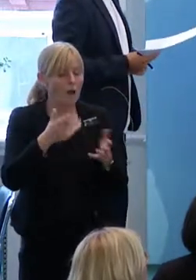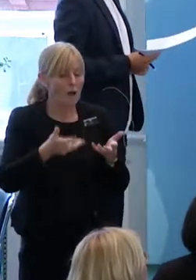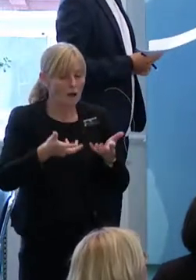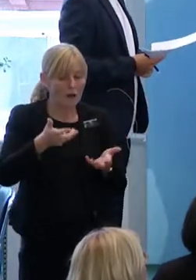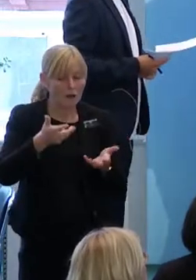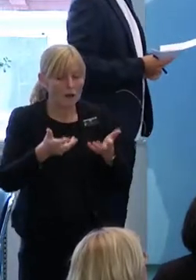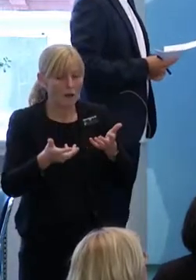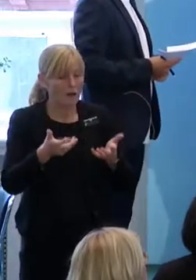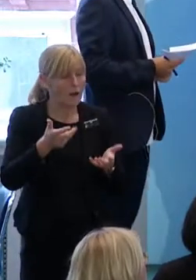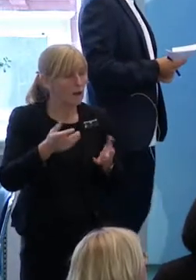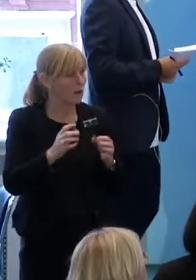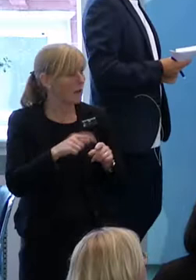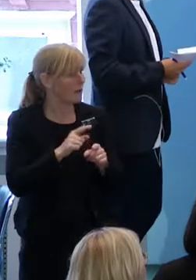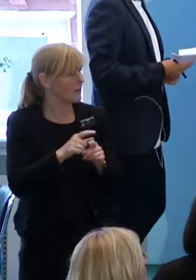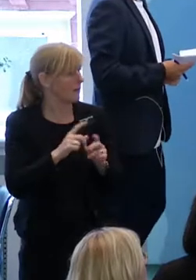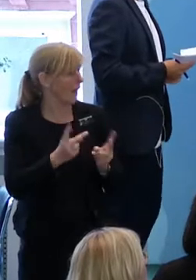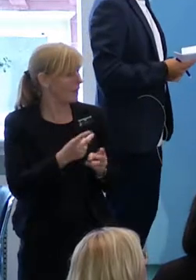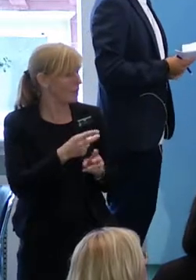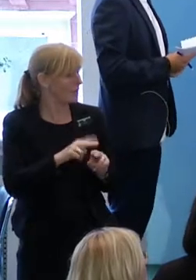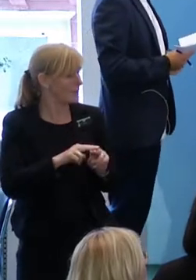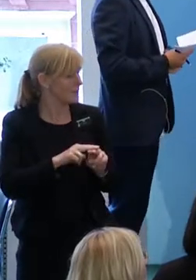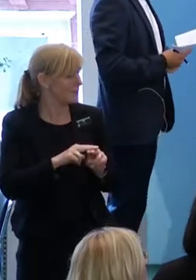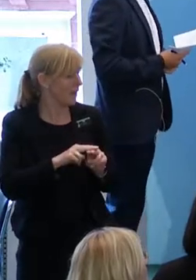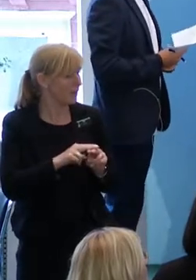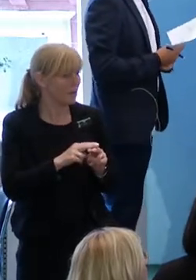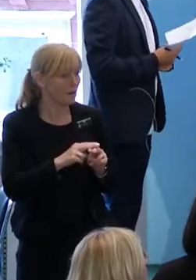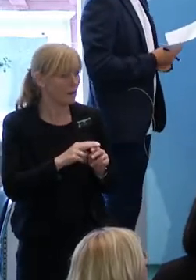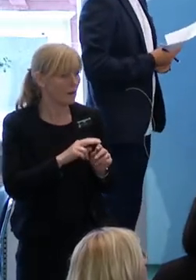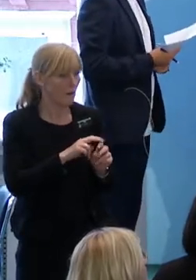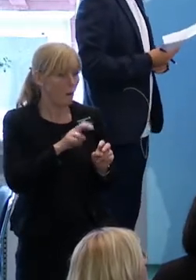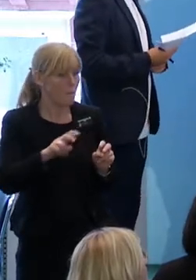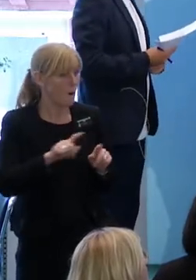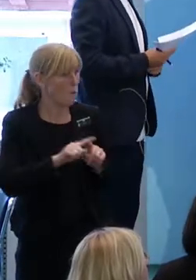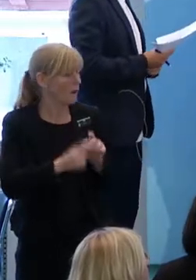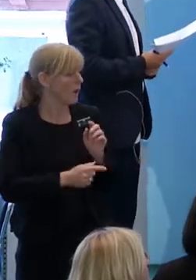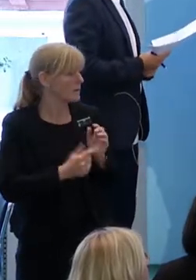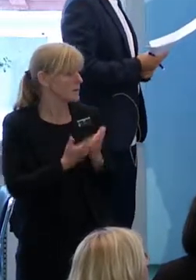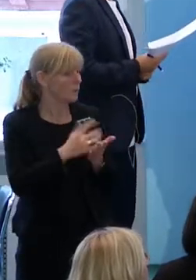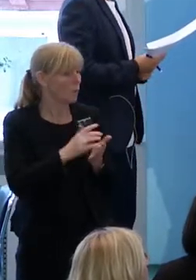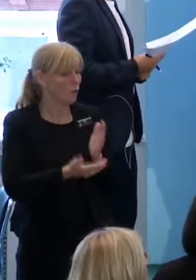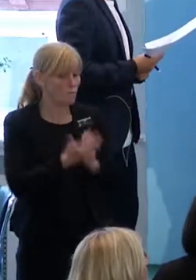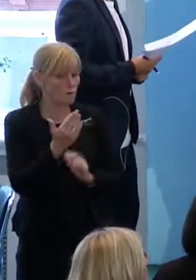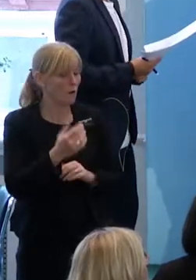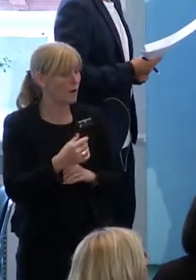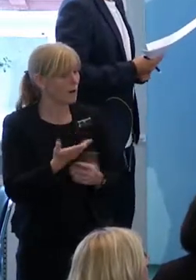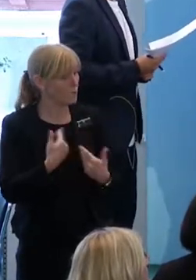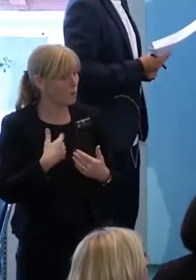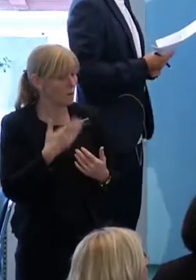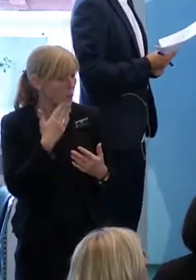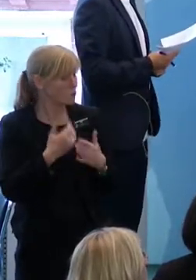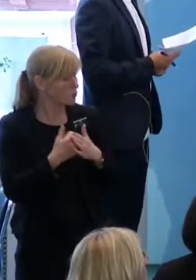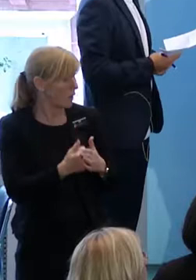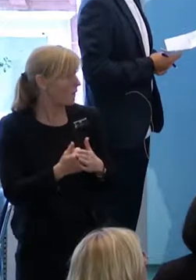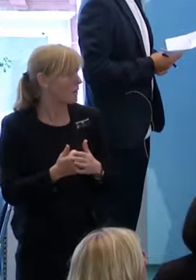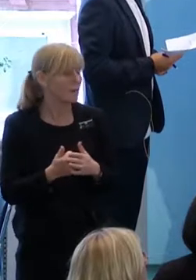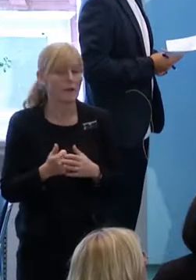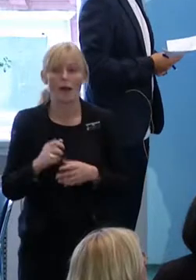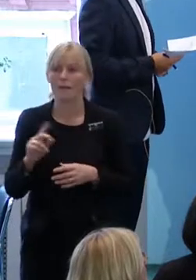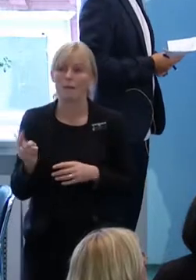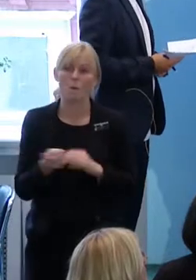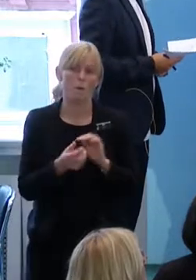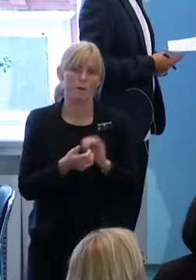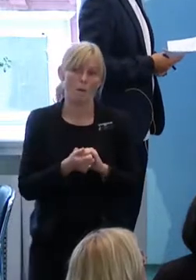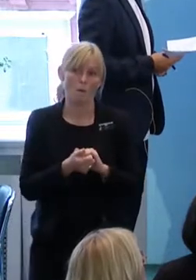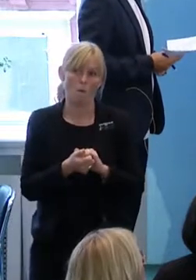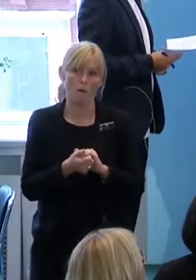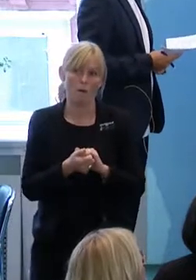Eller är man ändå lite från situation till situation, eller finns det stöd att hämta? Ja, det är nog både och, skulle jag säga. Precis,